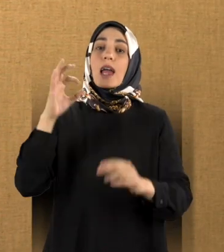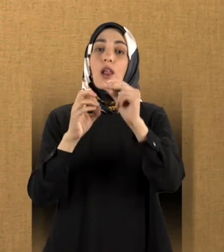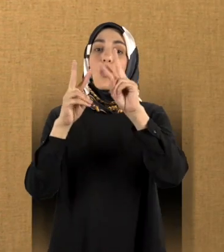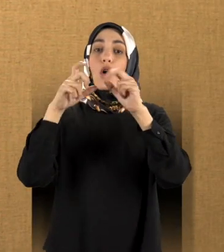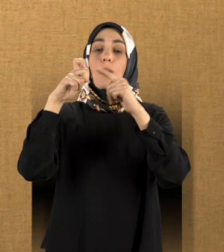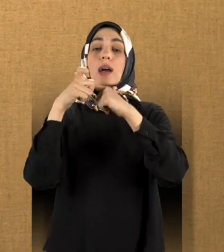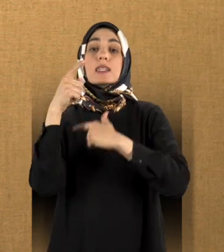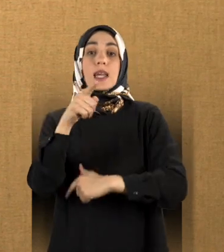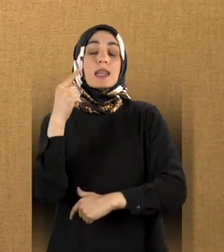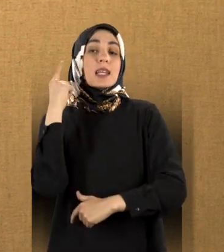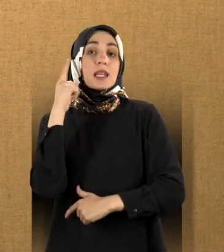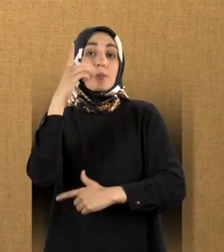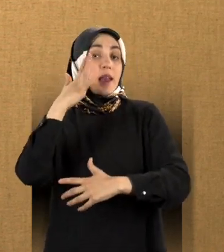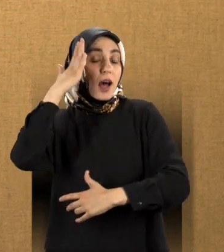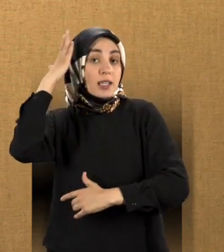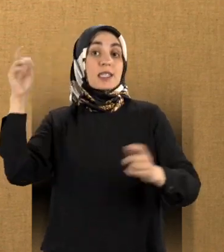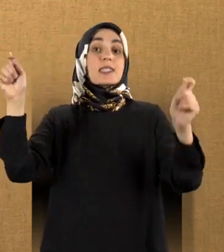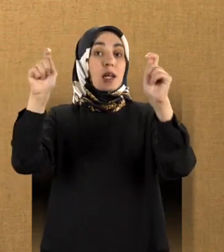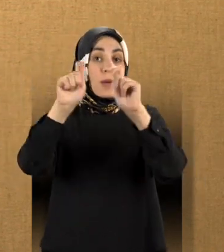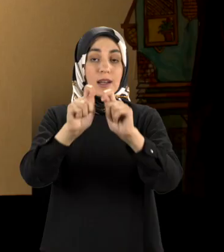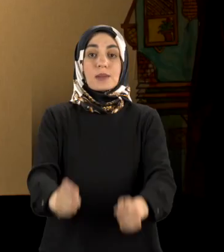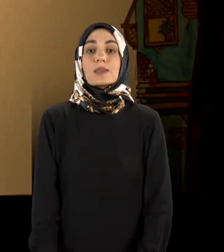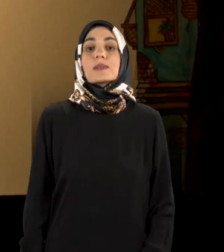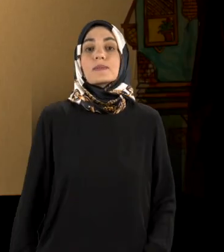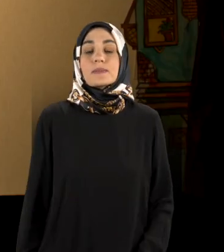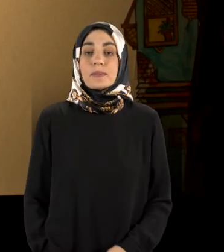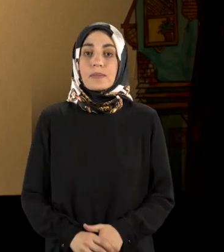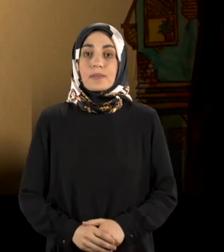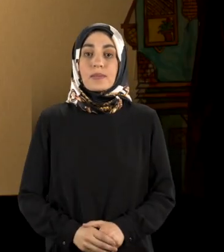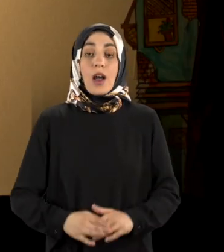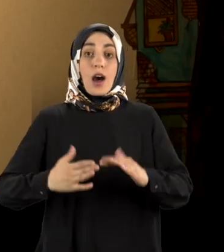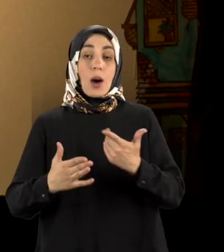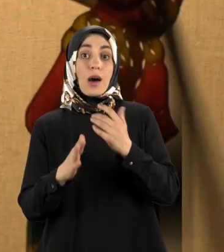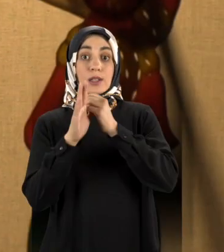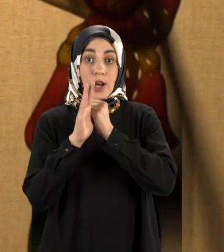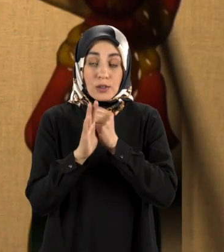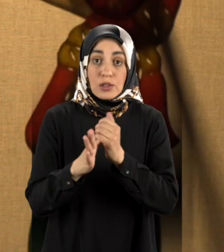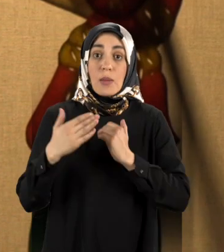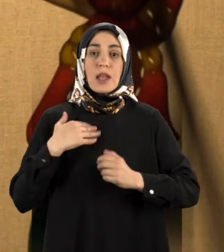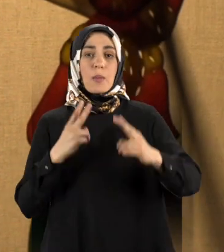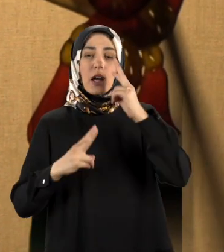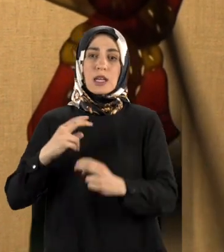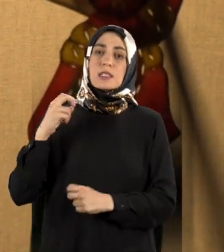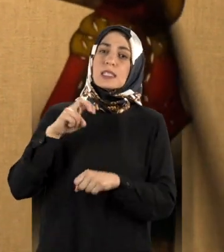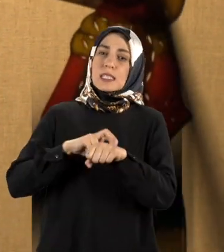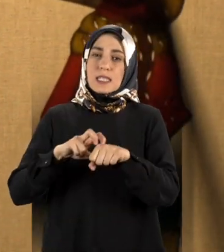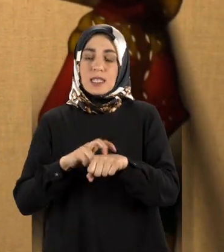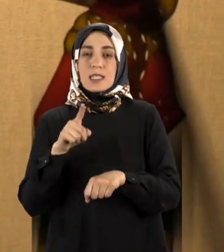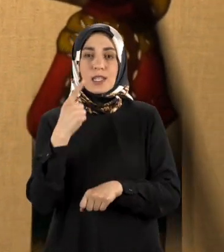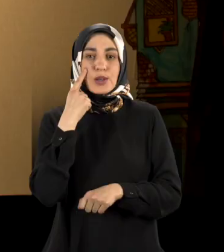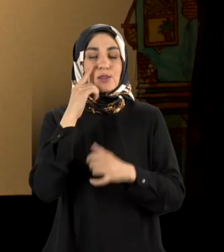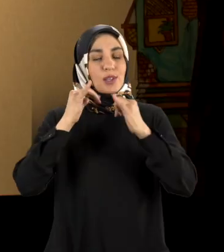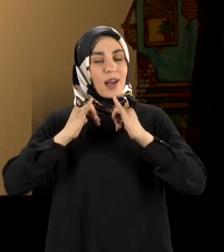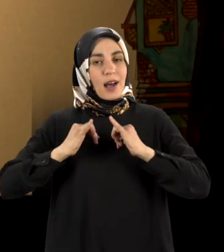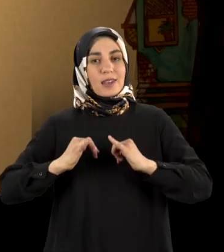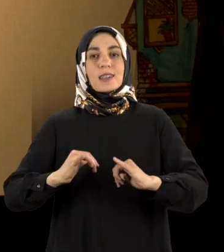Hey gel Ömer sen de dinle bir azizdir perdemiz Tamam karagözüm beni bazen